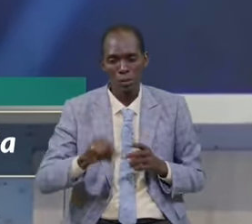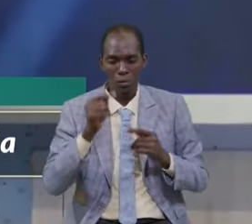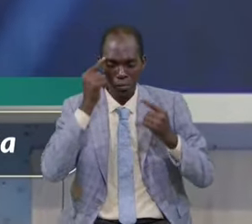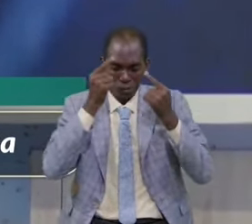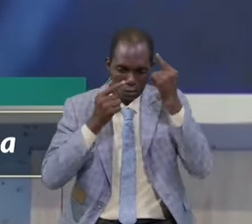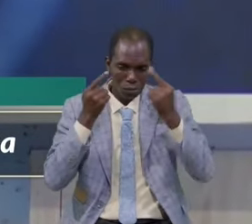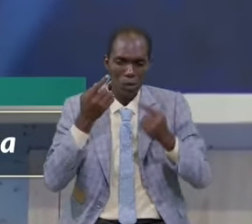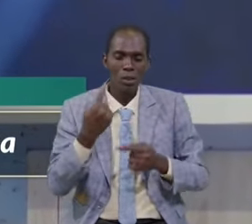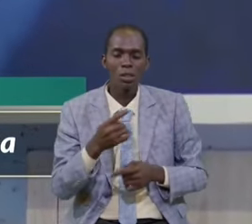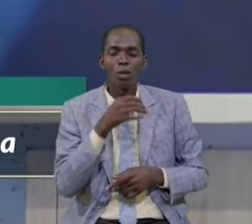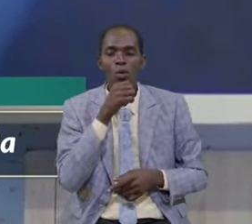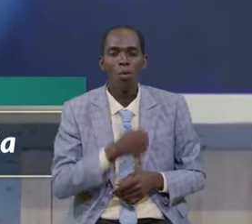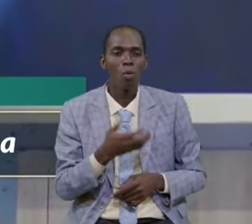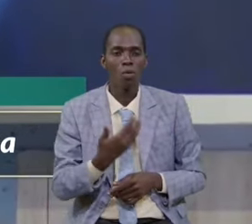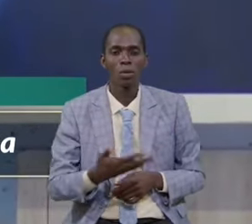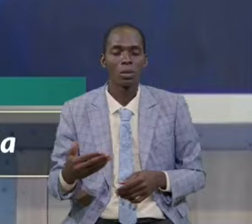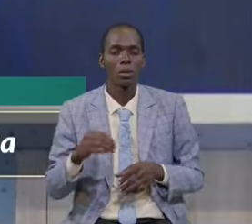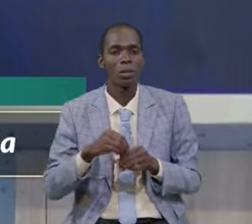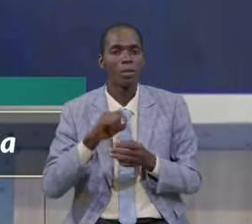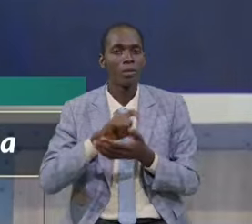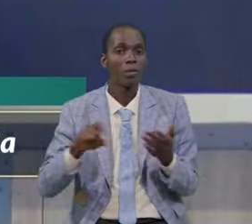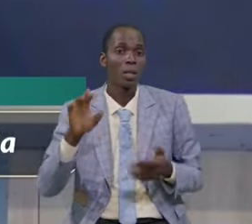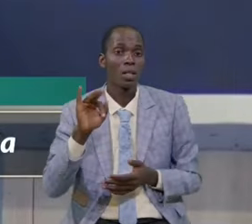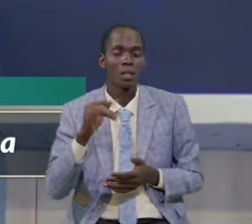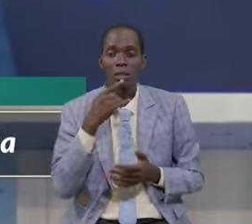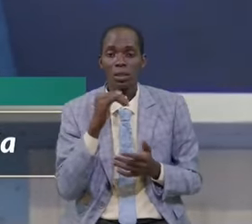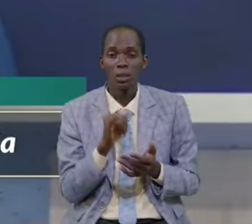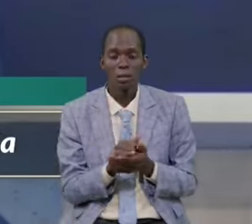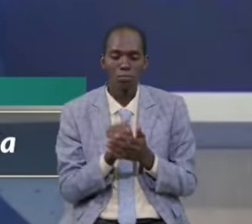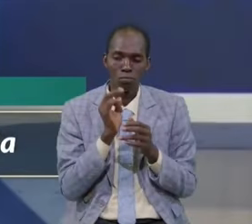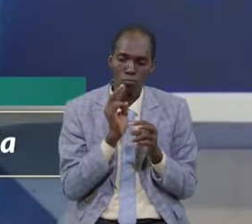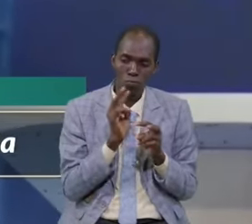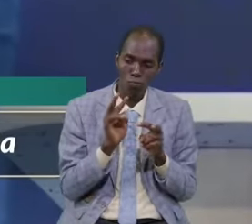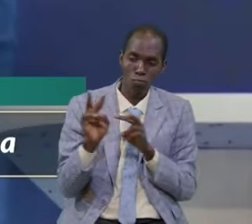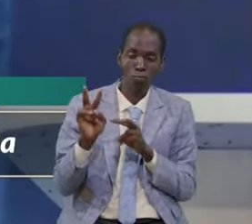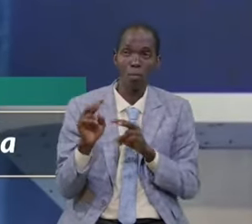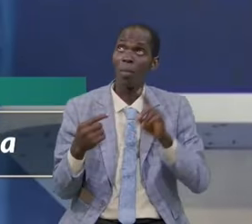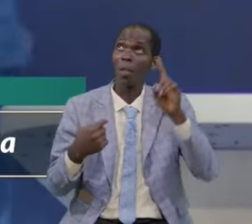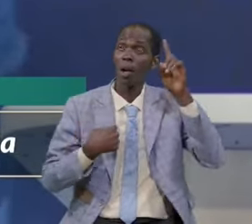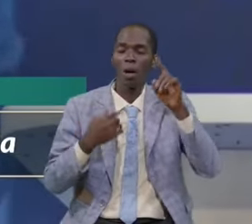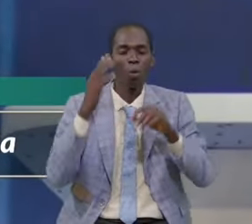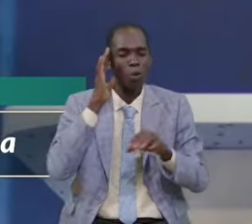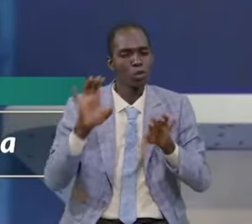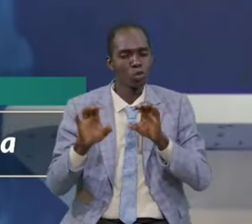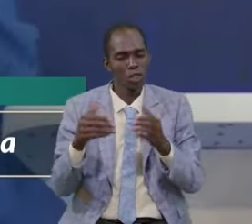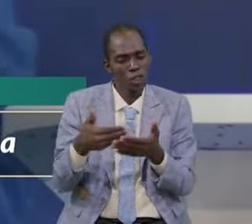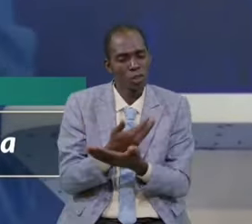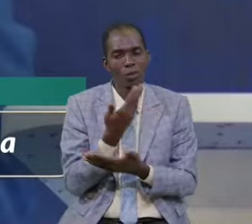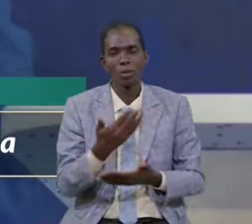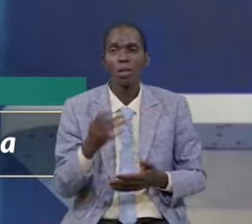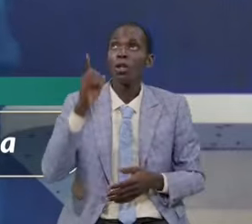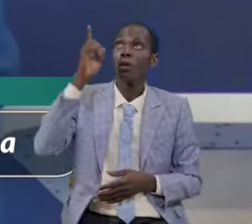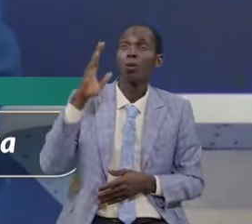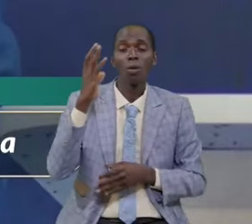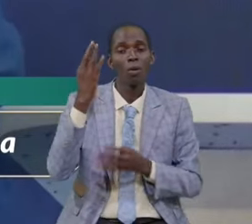dans le verset 19, il dit, voici, je vais faire une chose nouvelle. Le Dieu du ciel, le Dieu